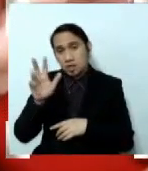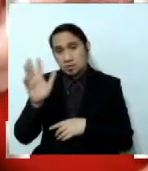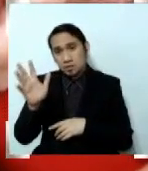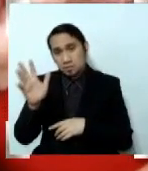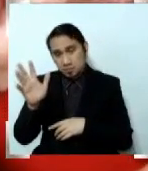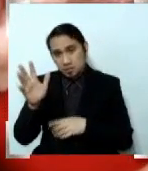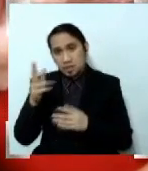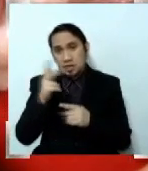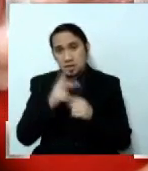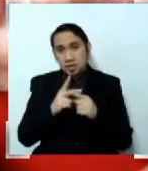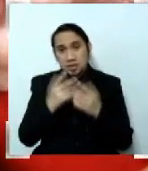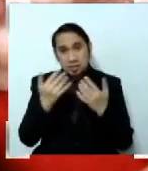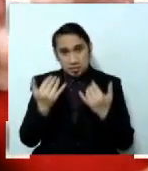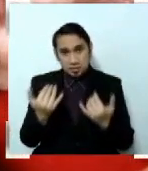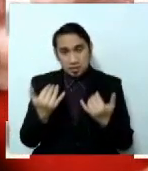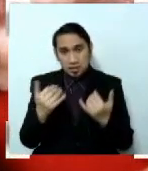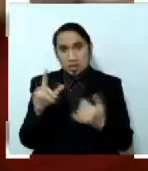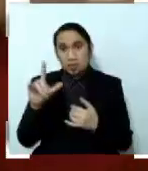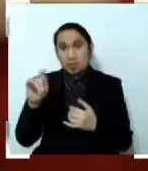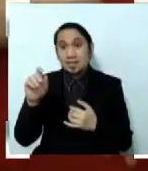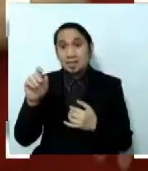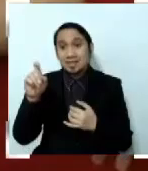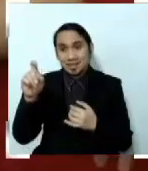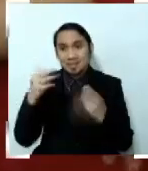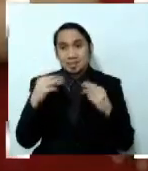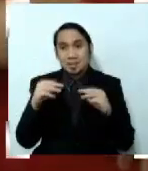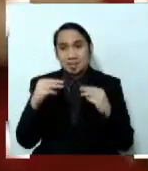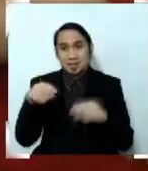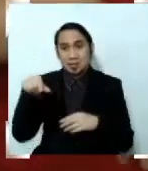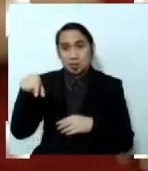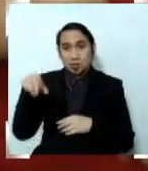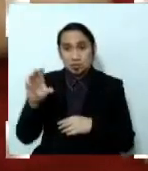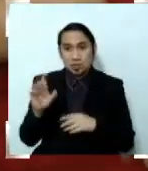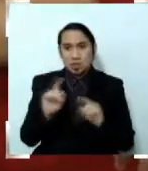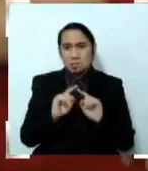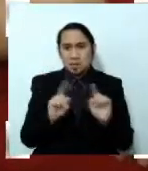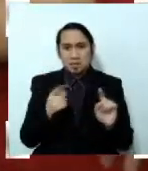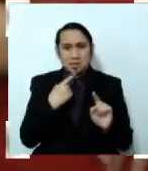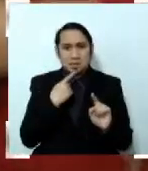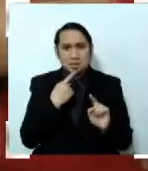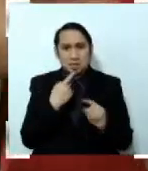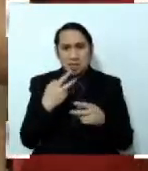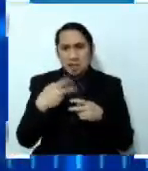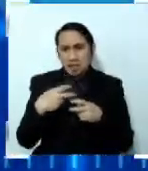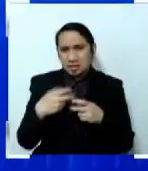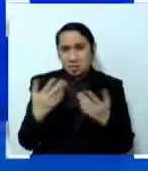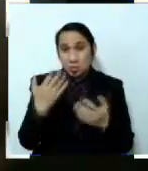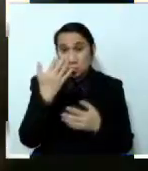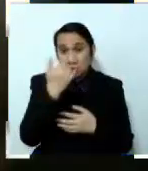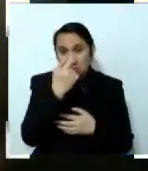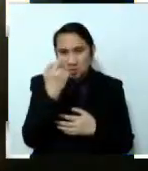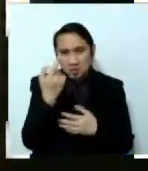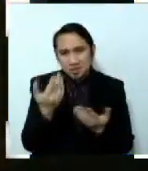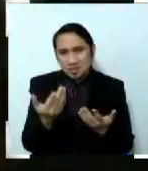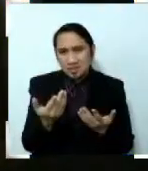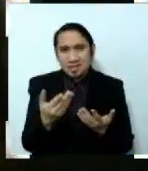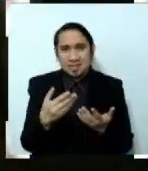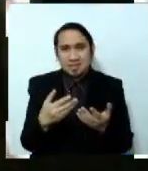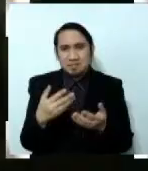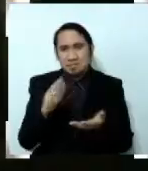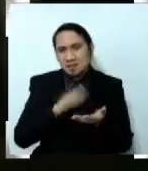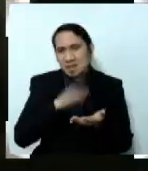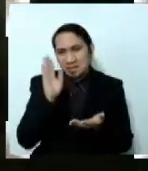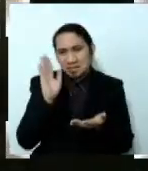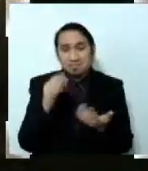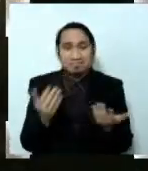kilo ngayon sa Litex Market sa Quezon City. Pero mabigat pa rin daw ito sa bulsa ng mga mamimili tulad ni Rina. Mahal pa rin pero